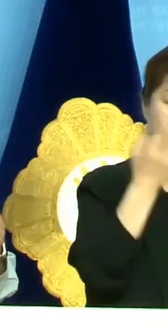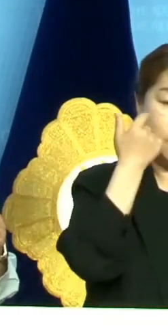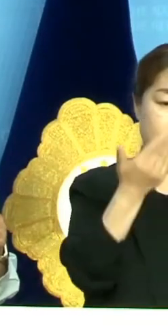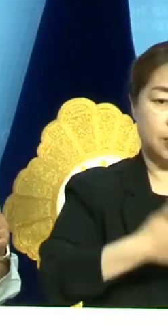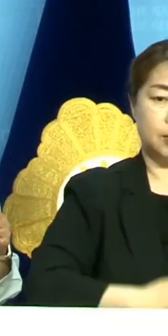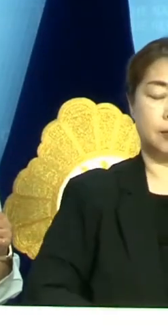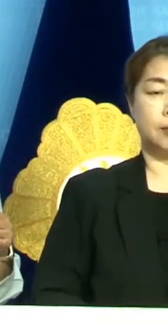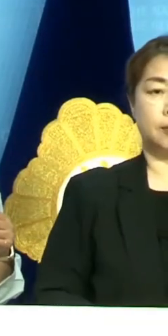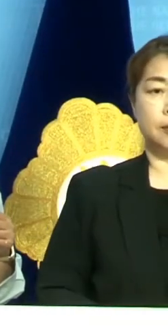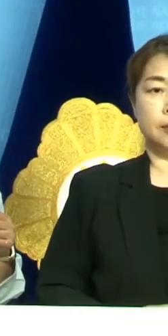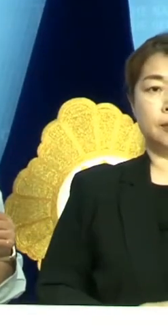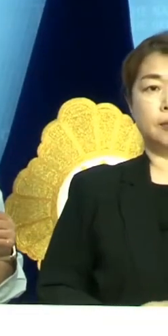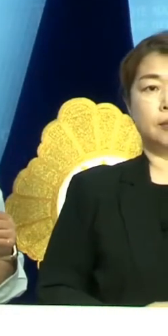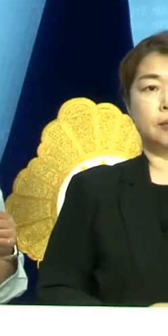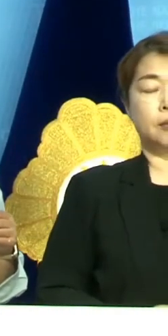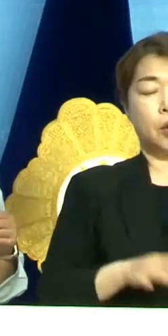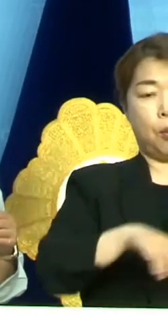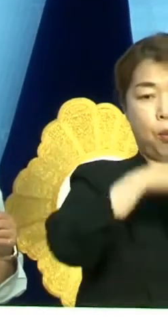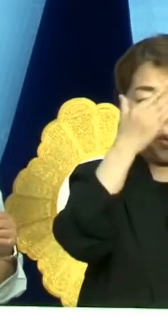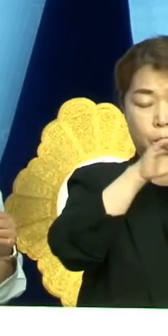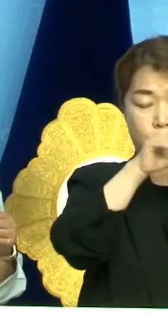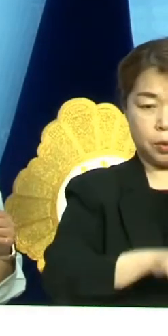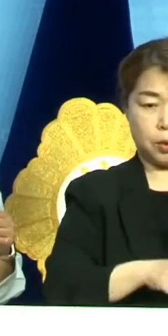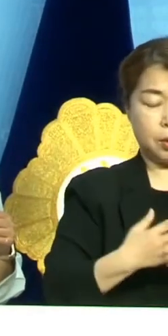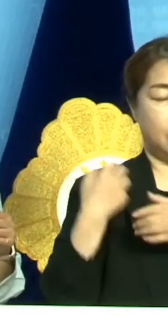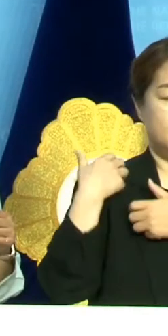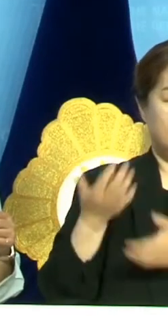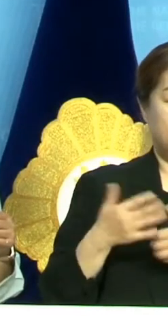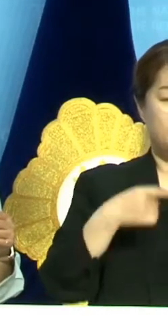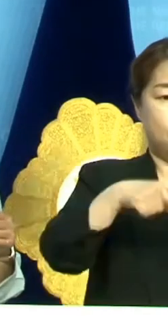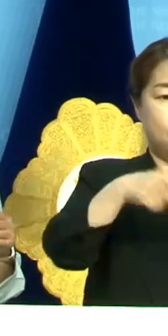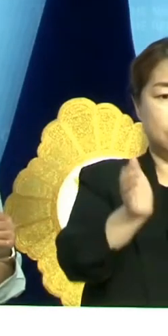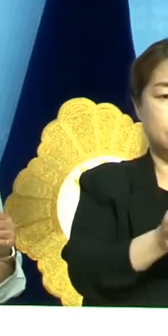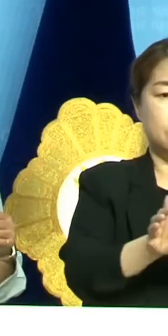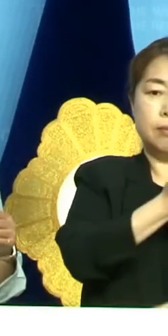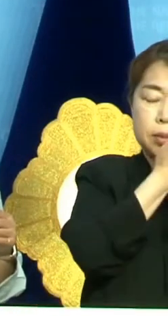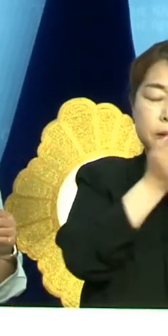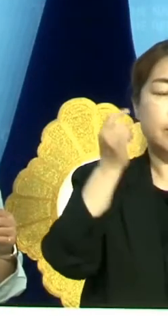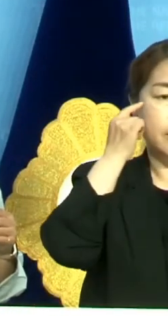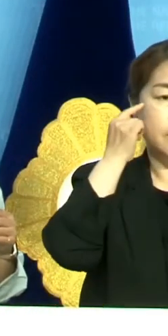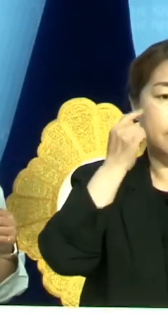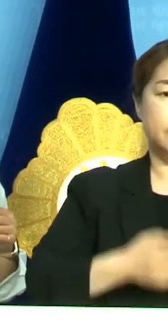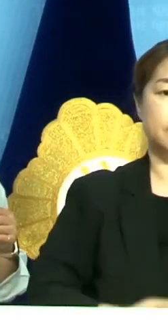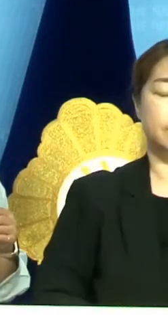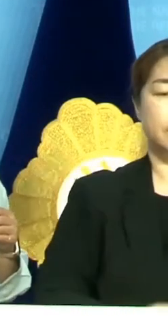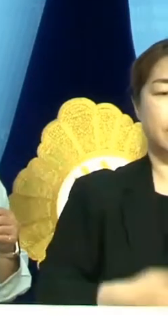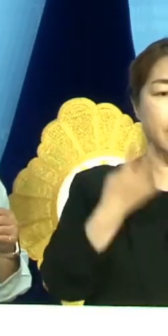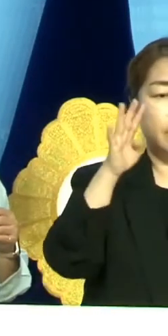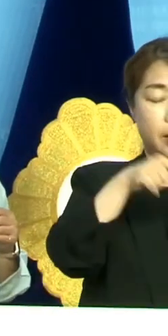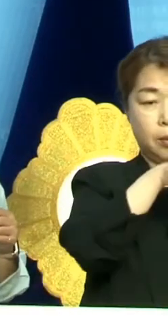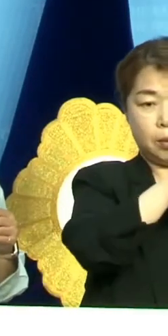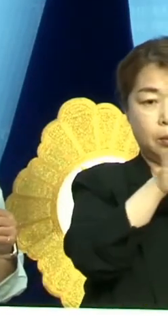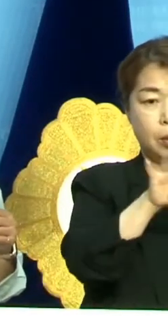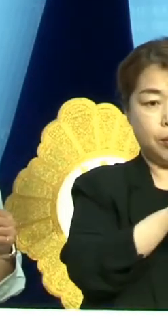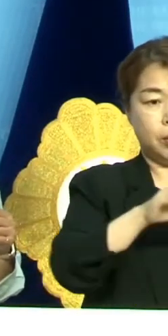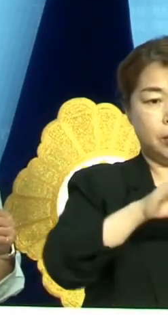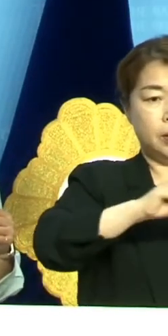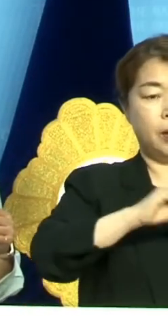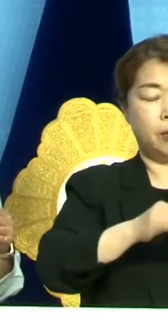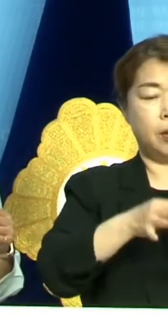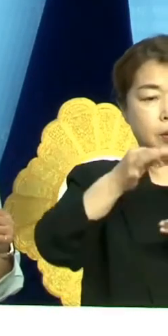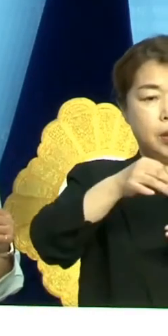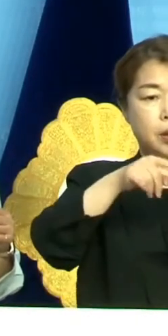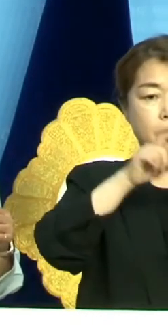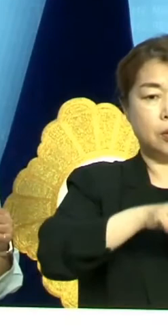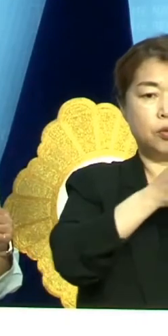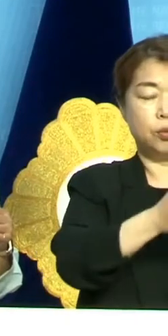들었습니다 그리고 이 모든 것을 방관하고 있는 교육부가 부끄럽습니다 대학이 위상 상황에 대응할 재정적 여력 주차